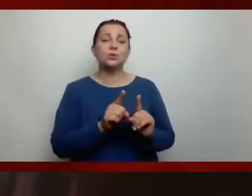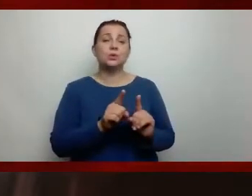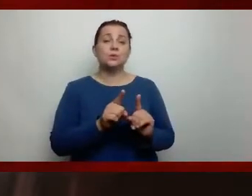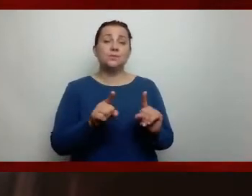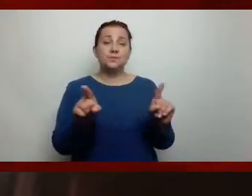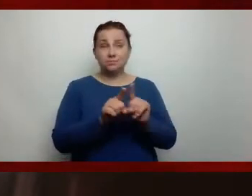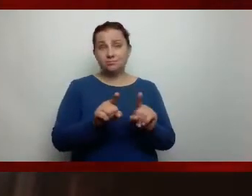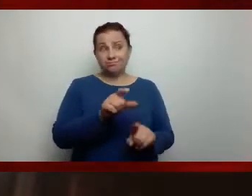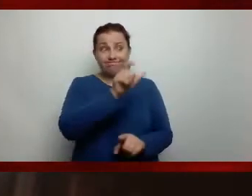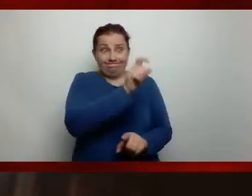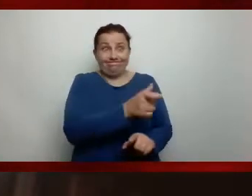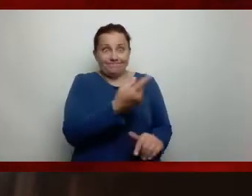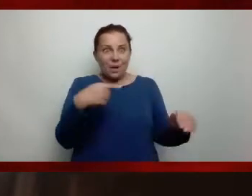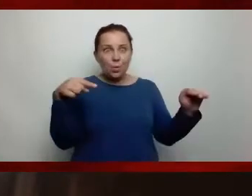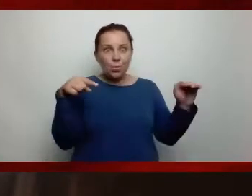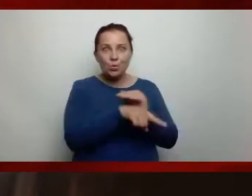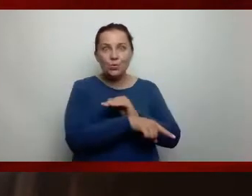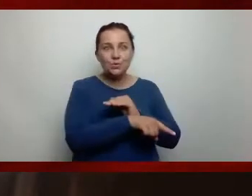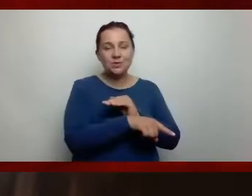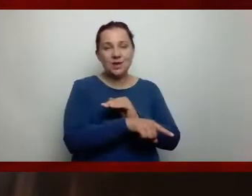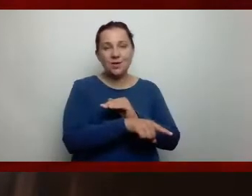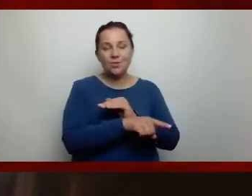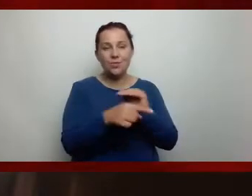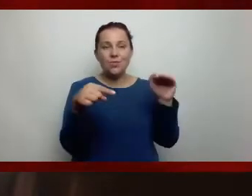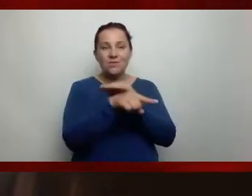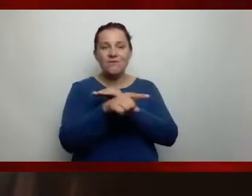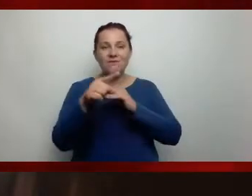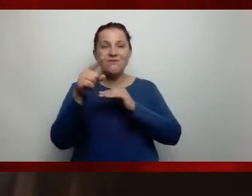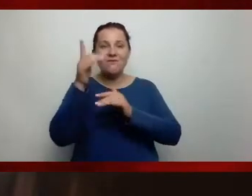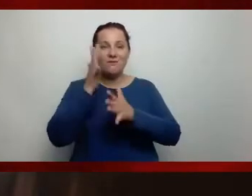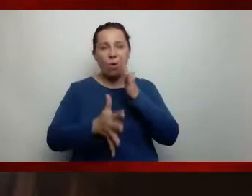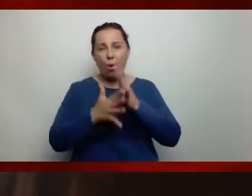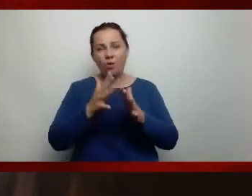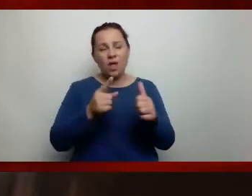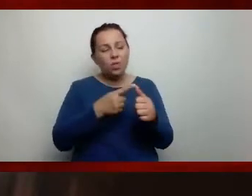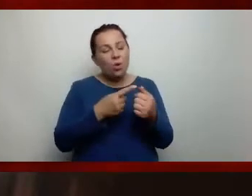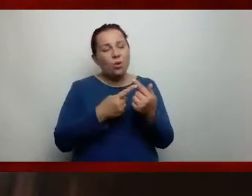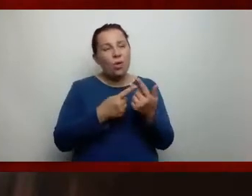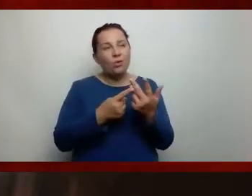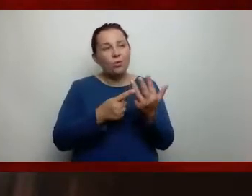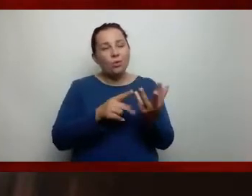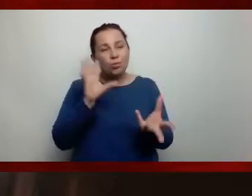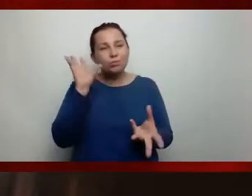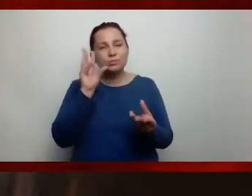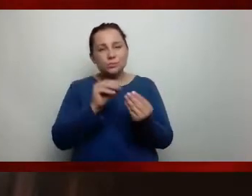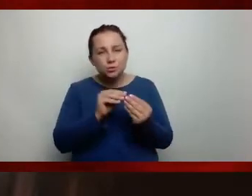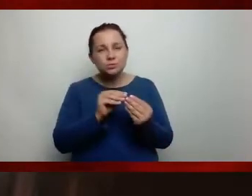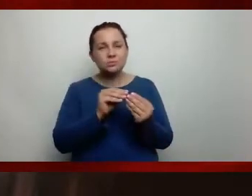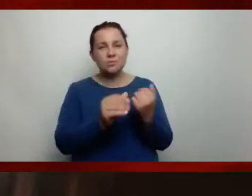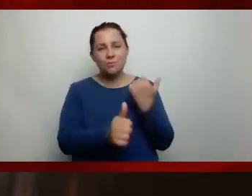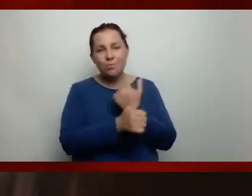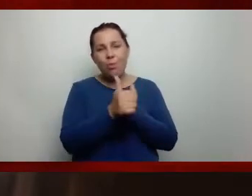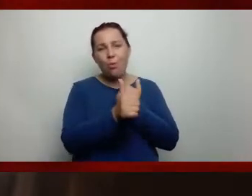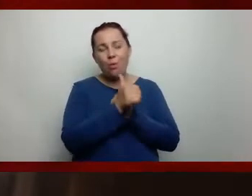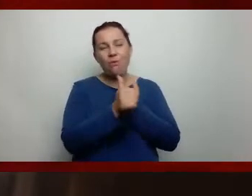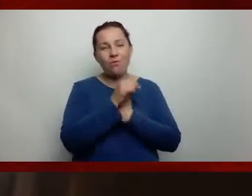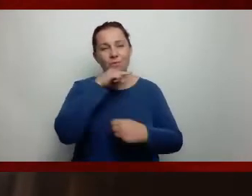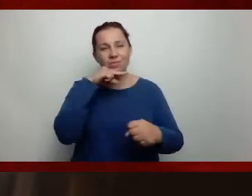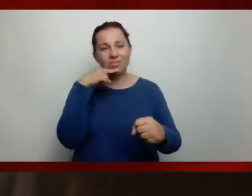uciekiniera, uchodźcy wojennego, to wszystko myślę, że złożyło się na tę jego